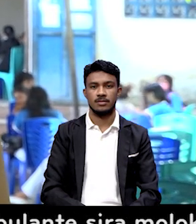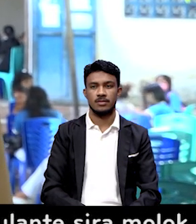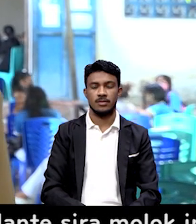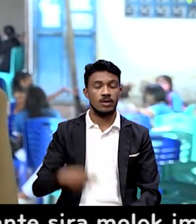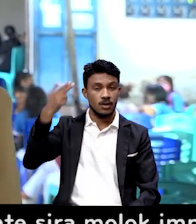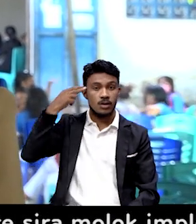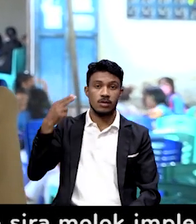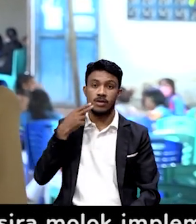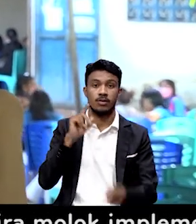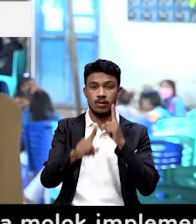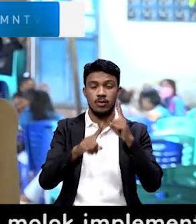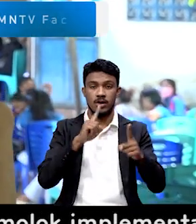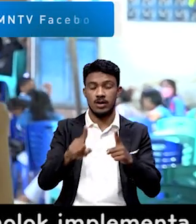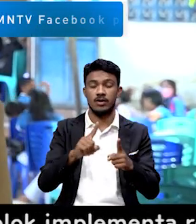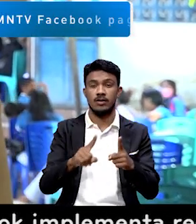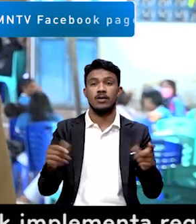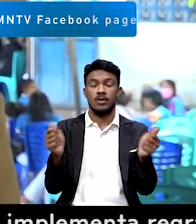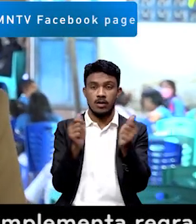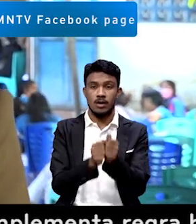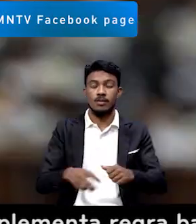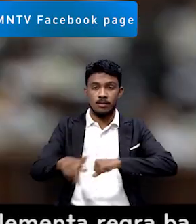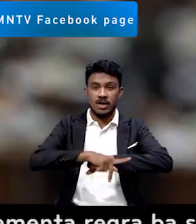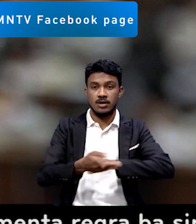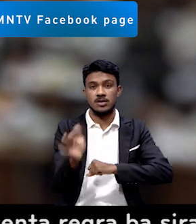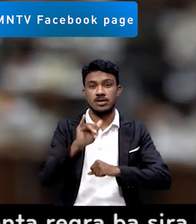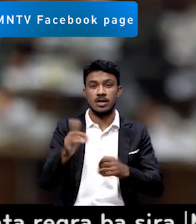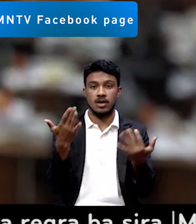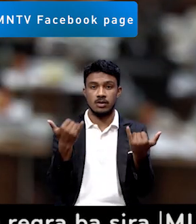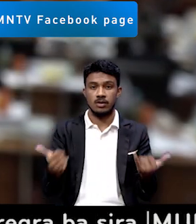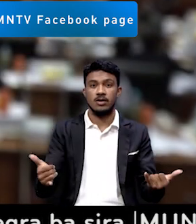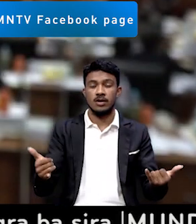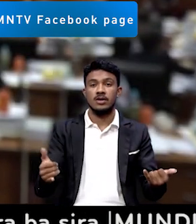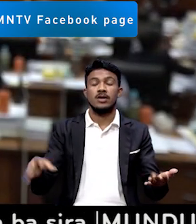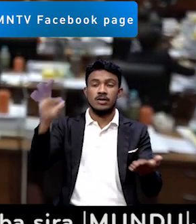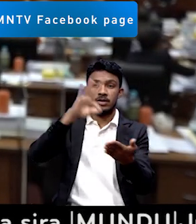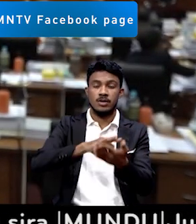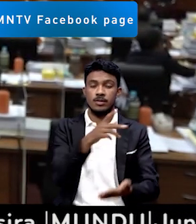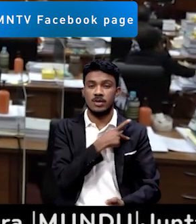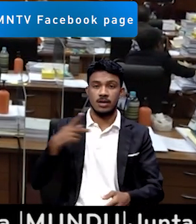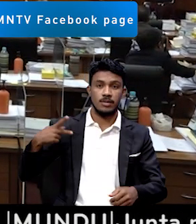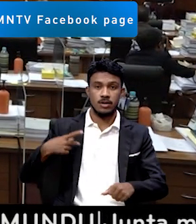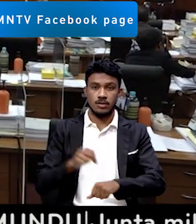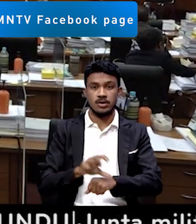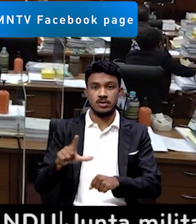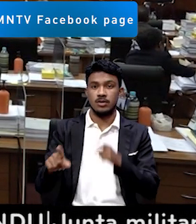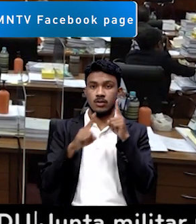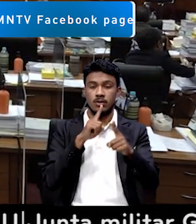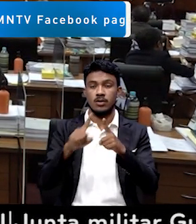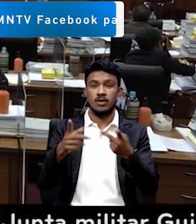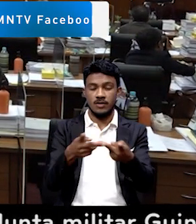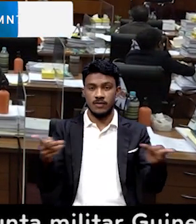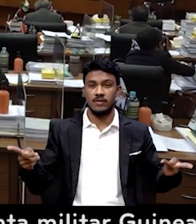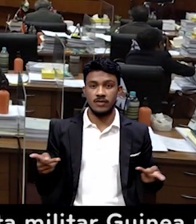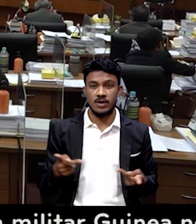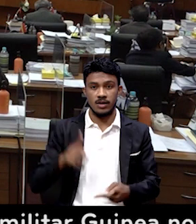Zera Mazorta hateten ni komunikaon ho partido sira ne beda daun ne hetan asentu ya parlamentu nasional ho di konfirma posisaun primeiro ministro